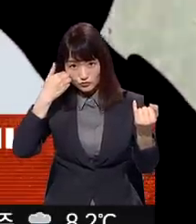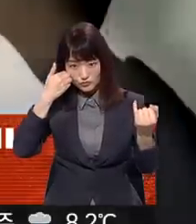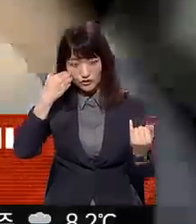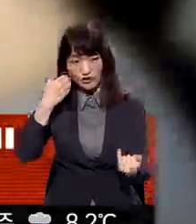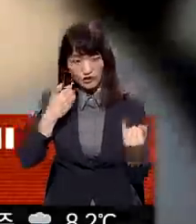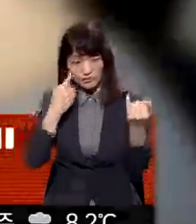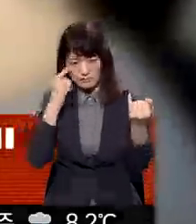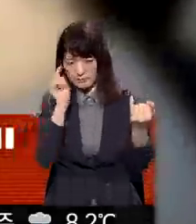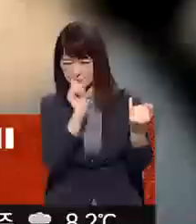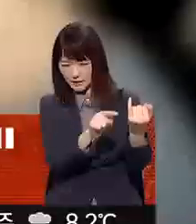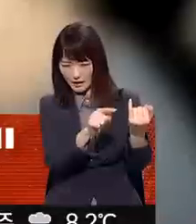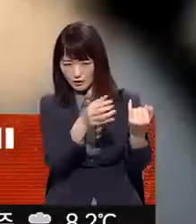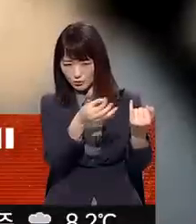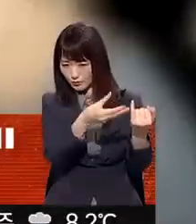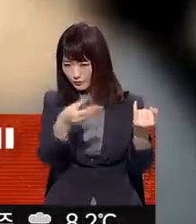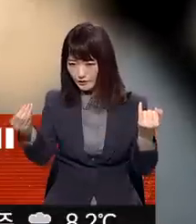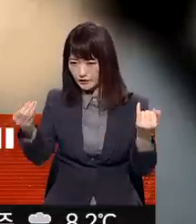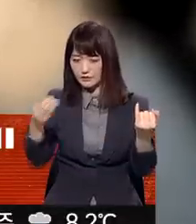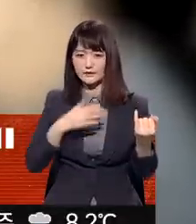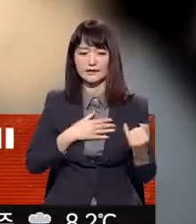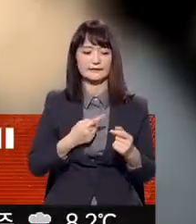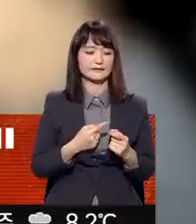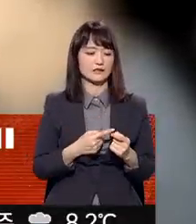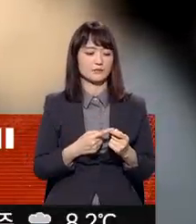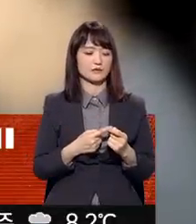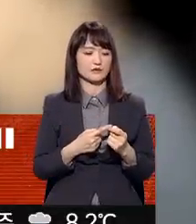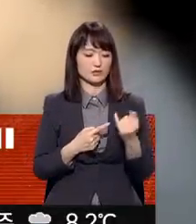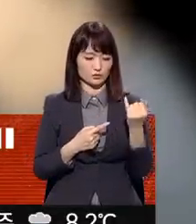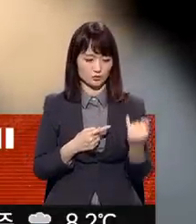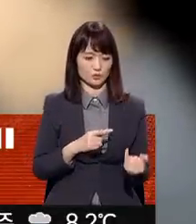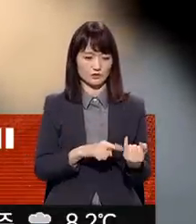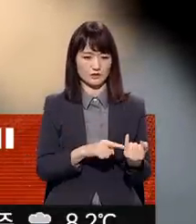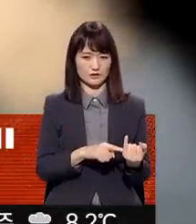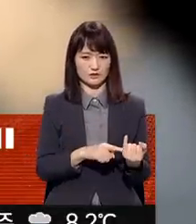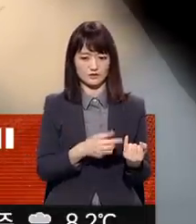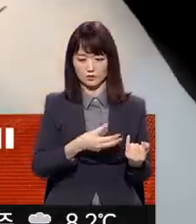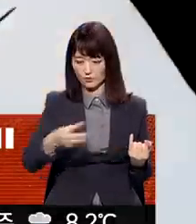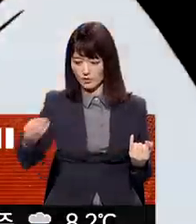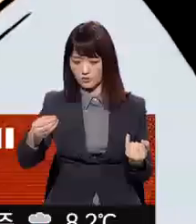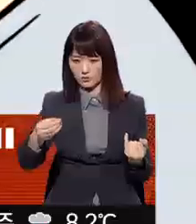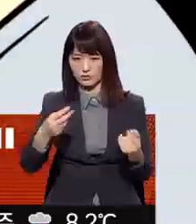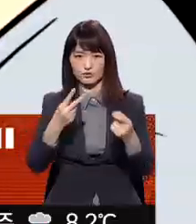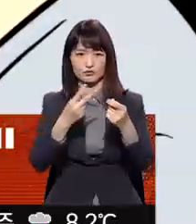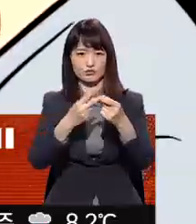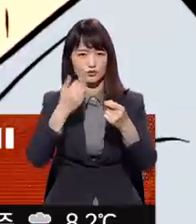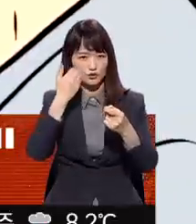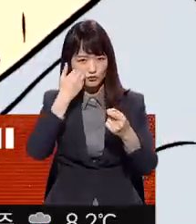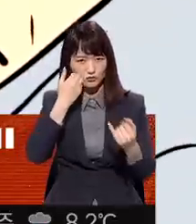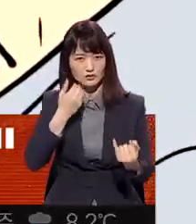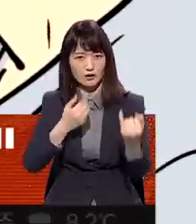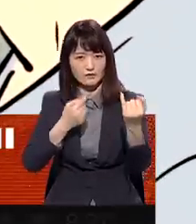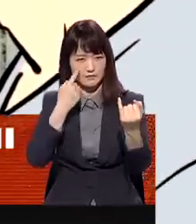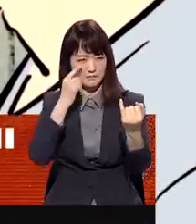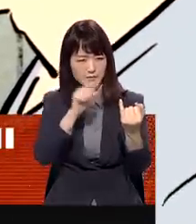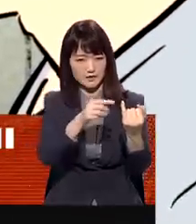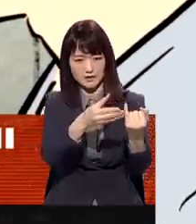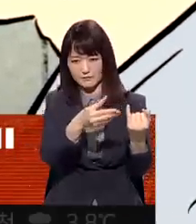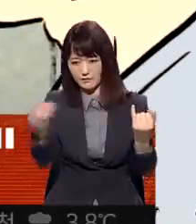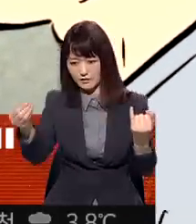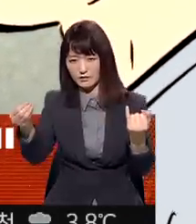것 같다. 나는 첫 번째 타겟이고 다음 타겟은 우리 언니가 된 것 같다라고 하면서